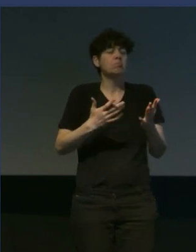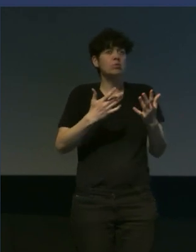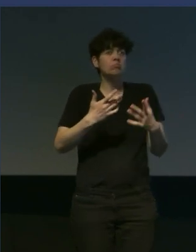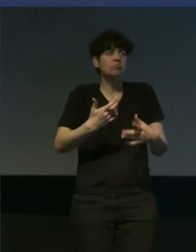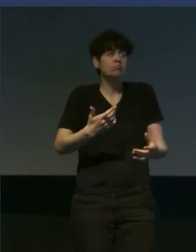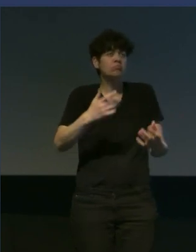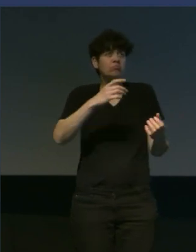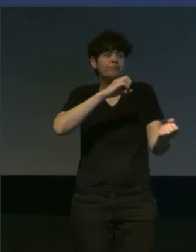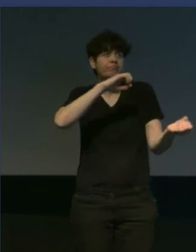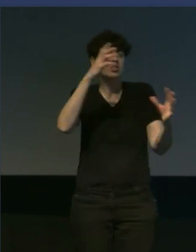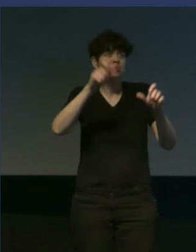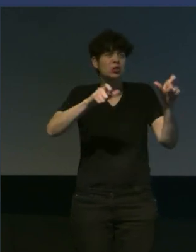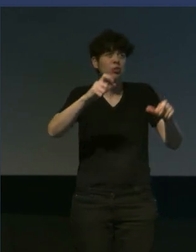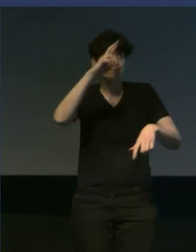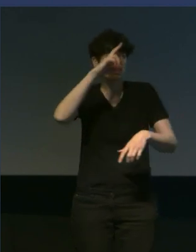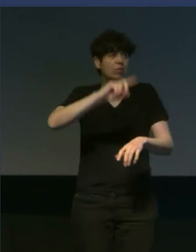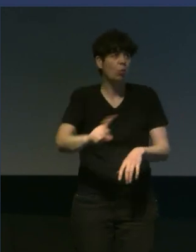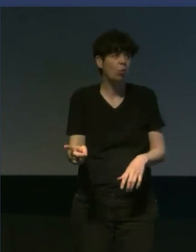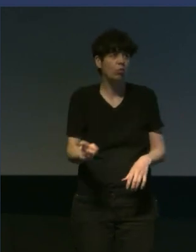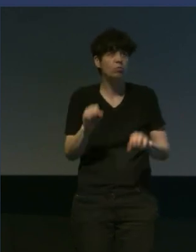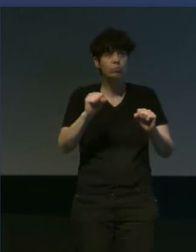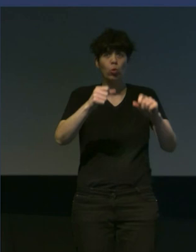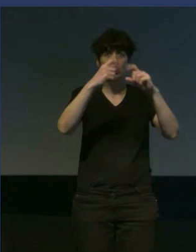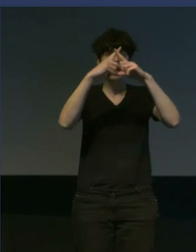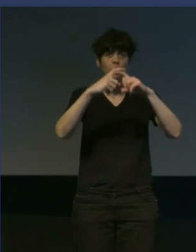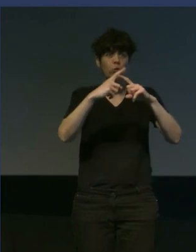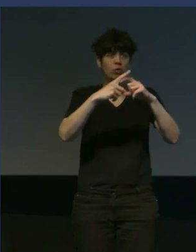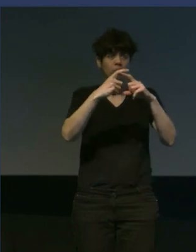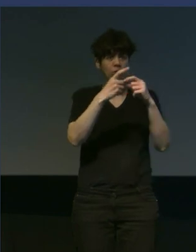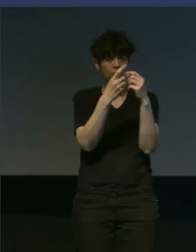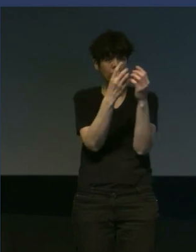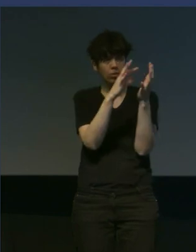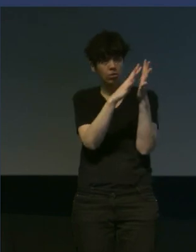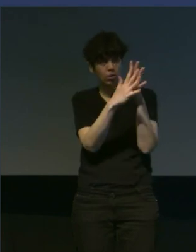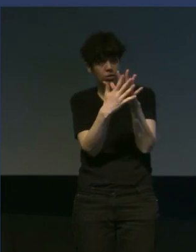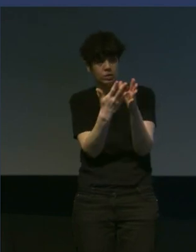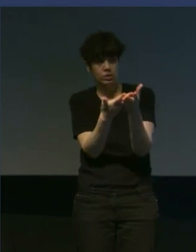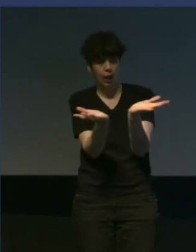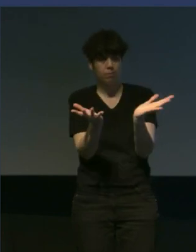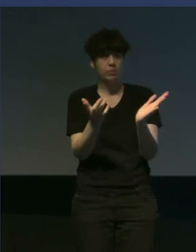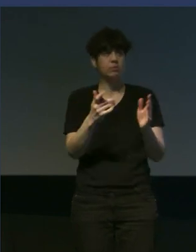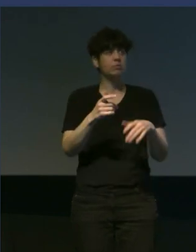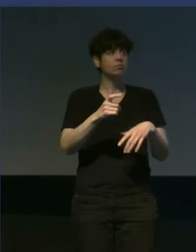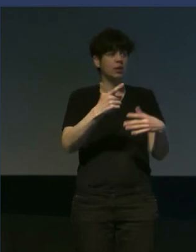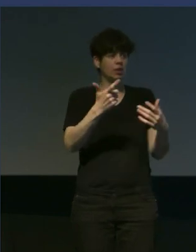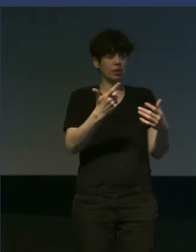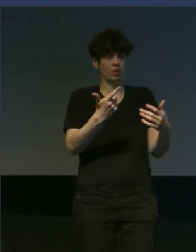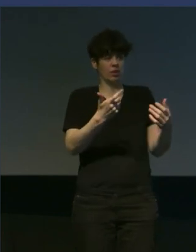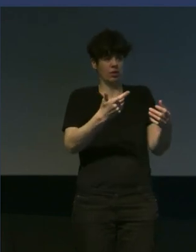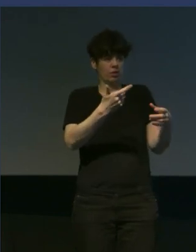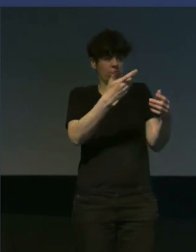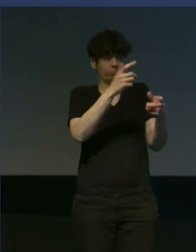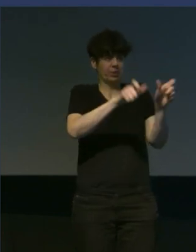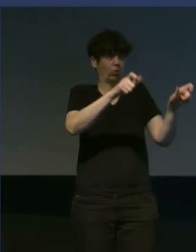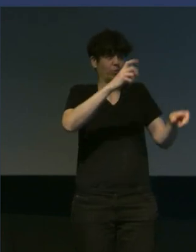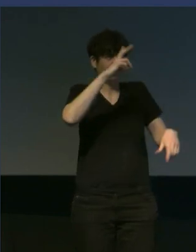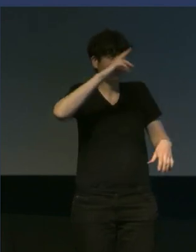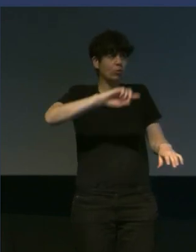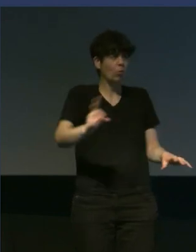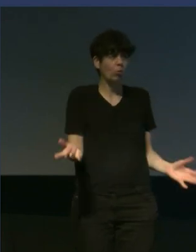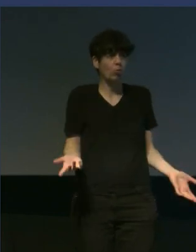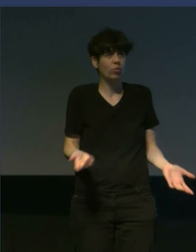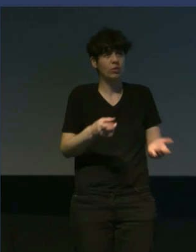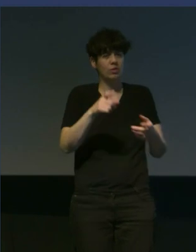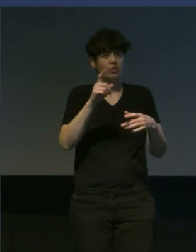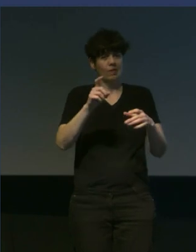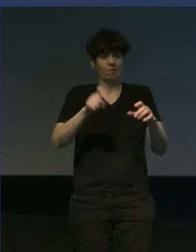fait. Qu'on peut simplifier des étapes de calcul, on ne va pas non plus les prendre par la main, les gens ne sont pas bêtes. Donc, faut aussi